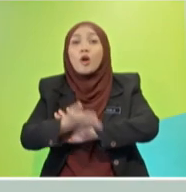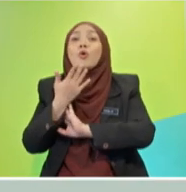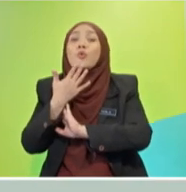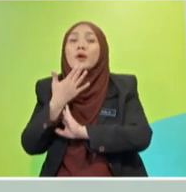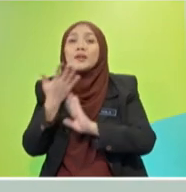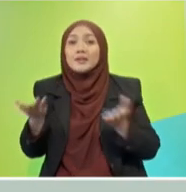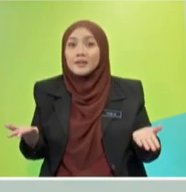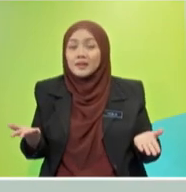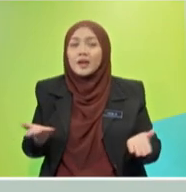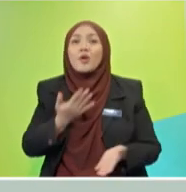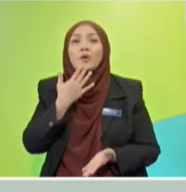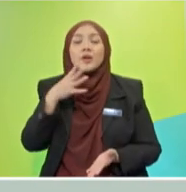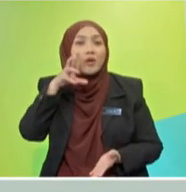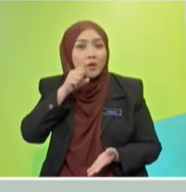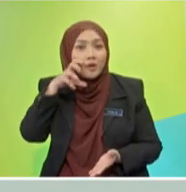warna